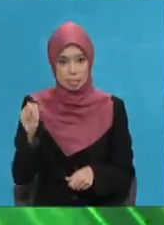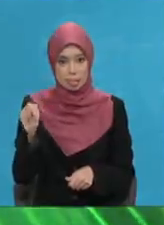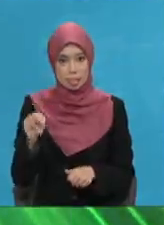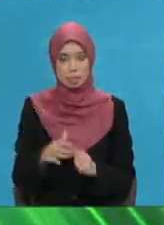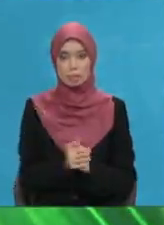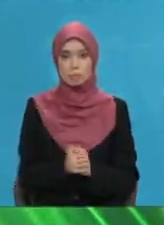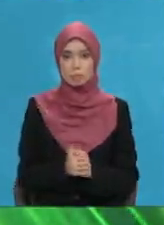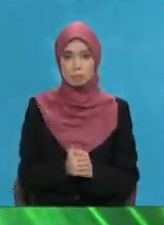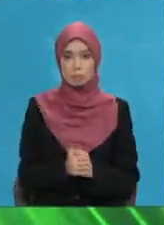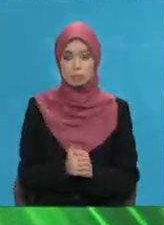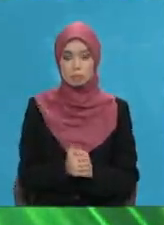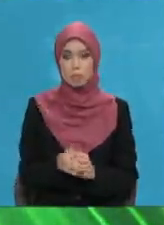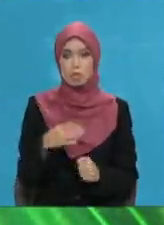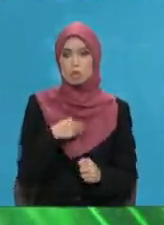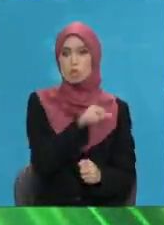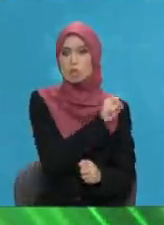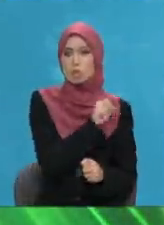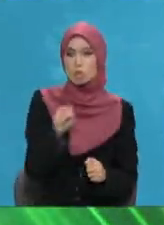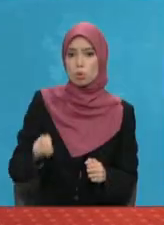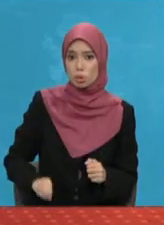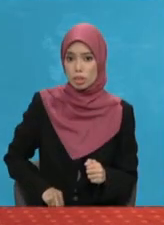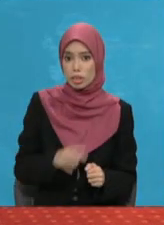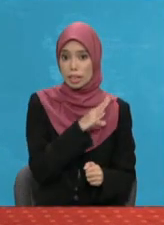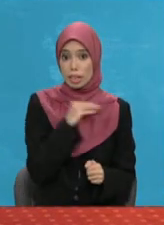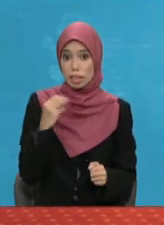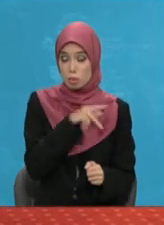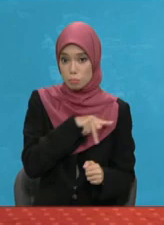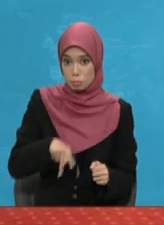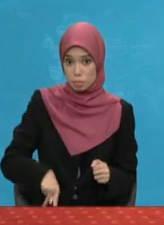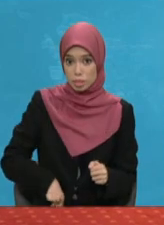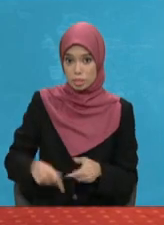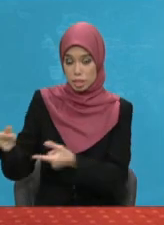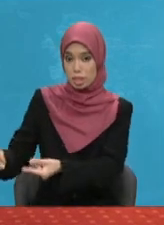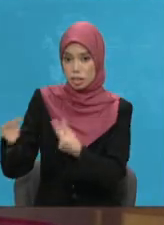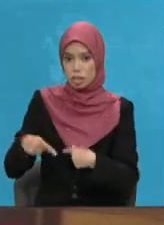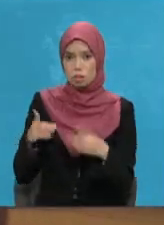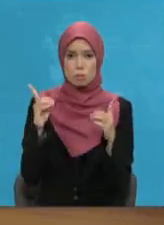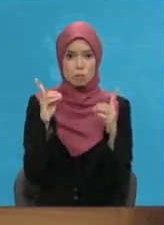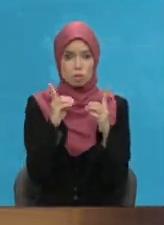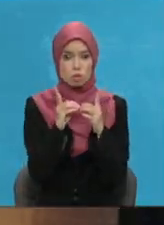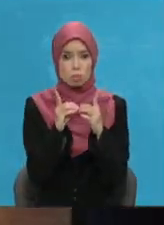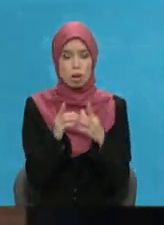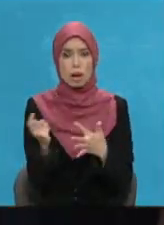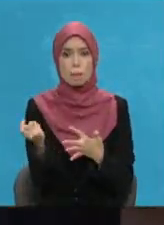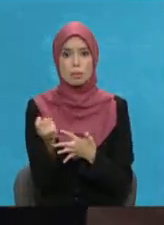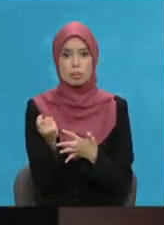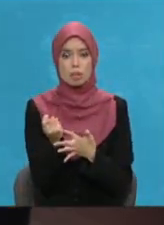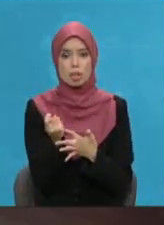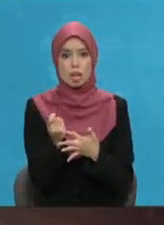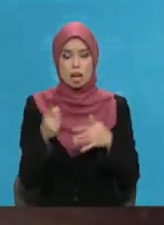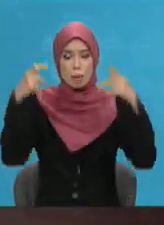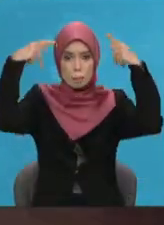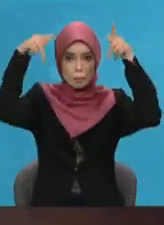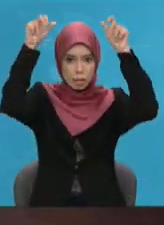keberangkatan ke bawah dunia Maha Mulia dijunjung oleh Mr parwa Secret President dan meja